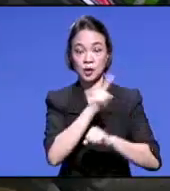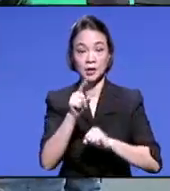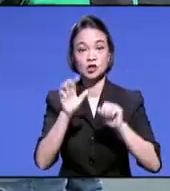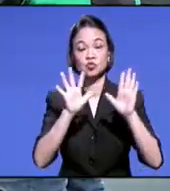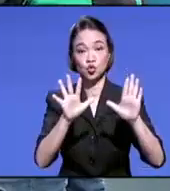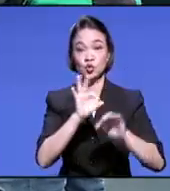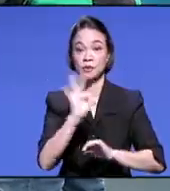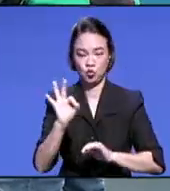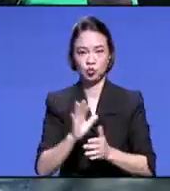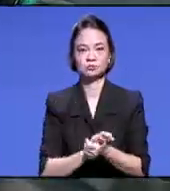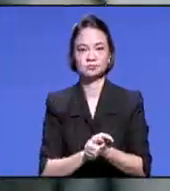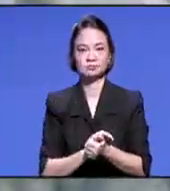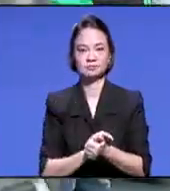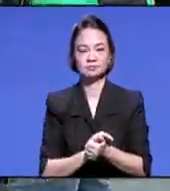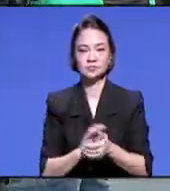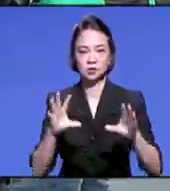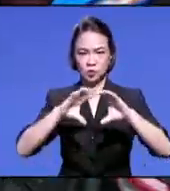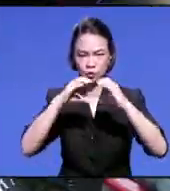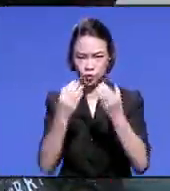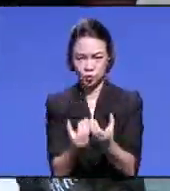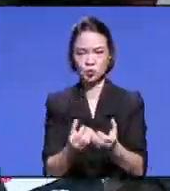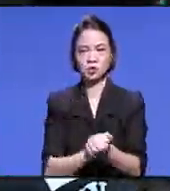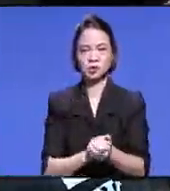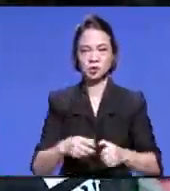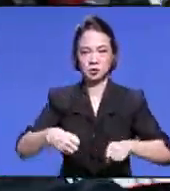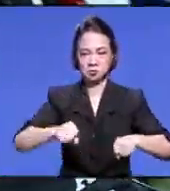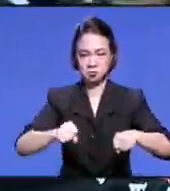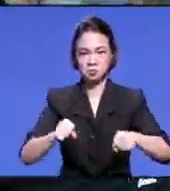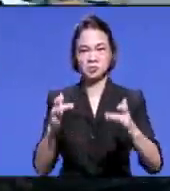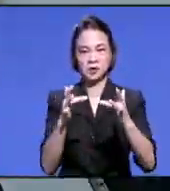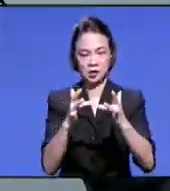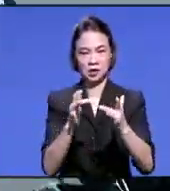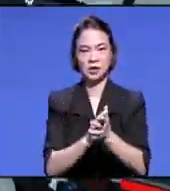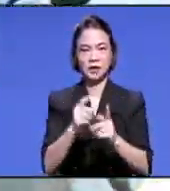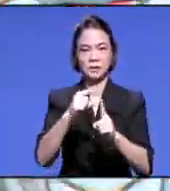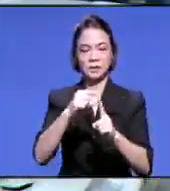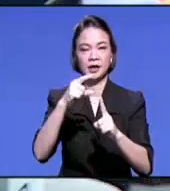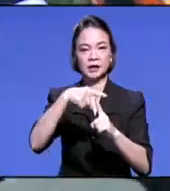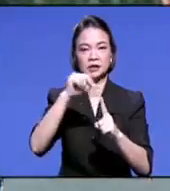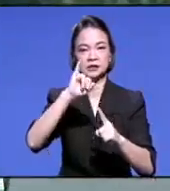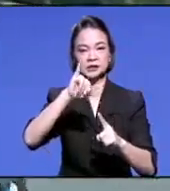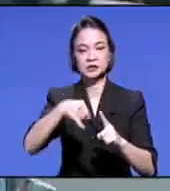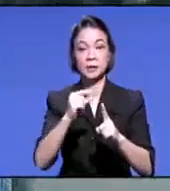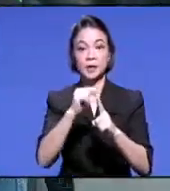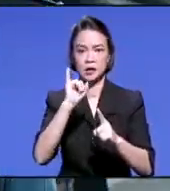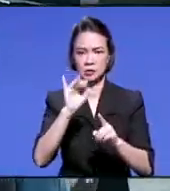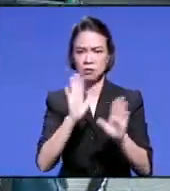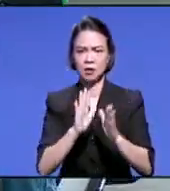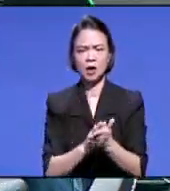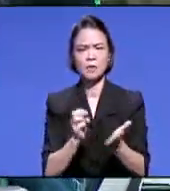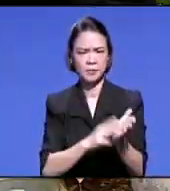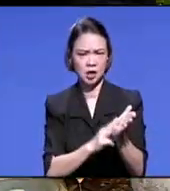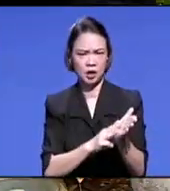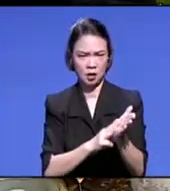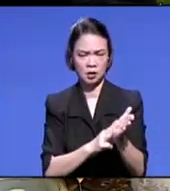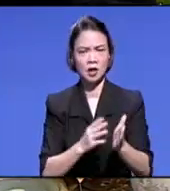Rp7-10.000. Perkumpulan Pengemudi Transportasi dan Jasa Daring Indonesia, PPTJDI, sebenarnya tidak mempermasalahkan karena